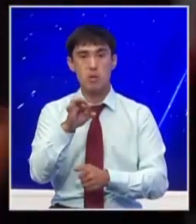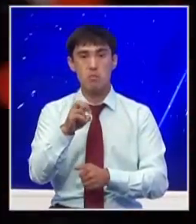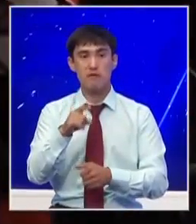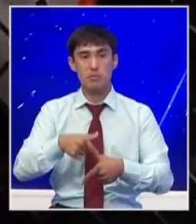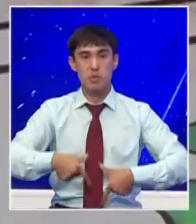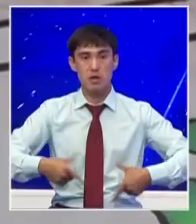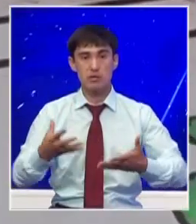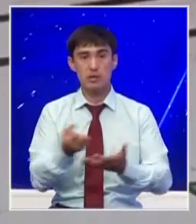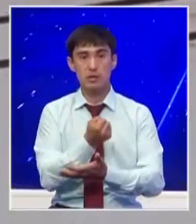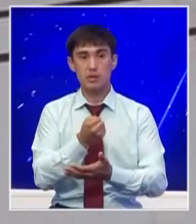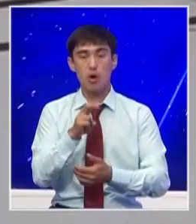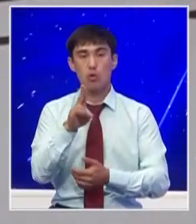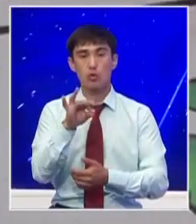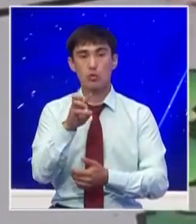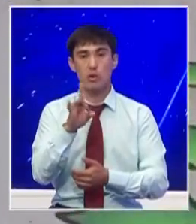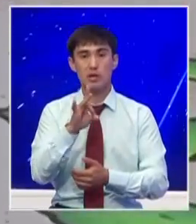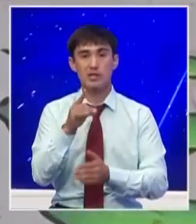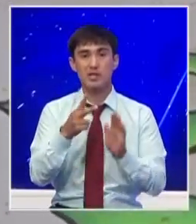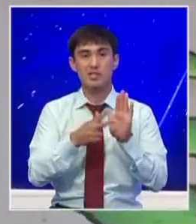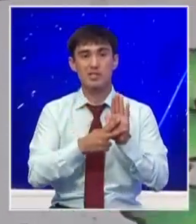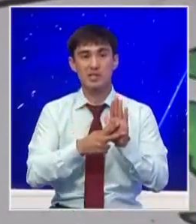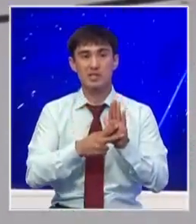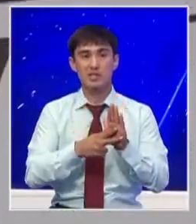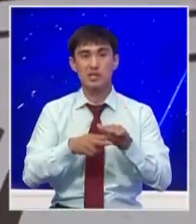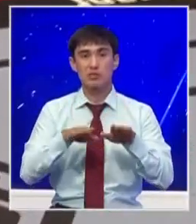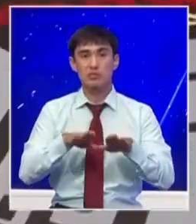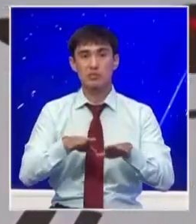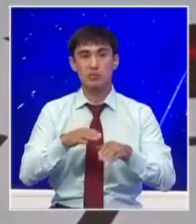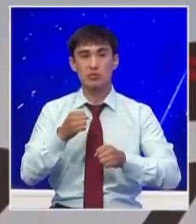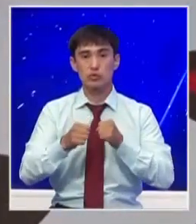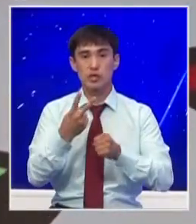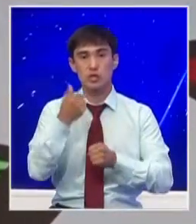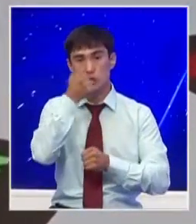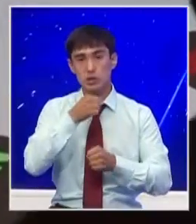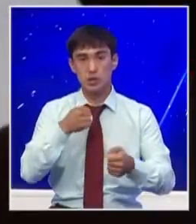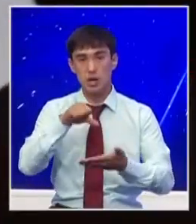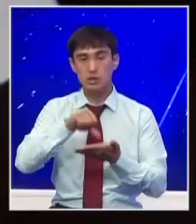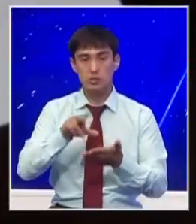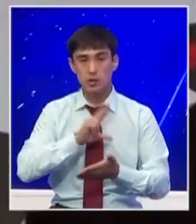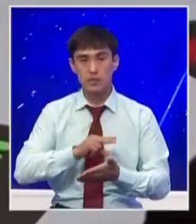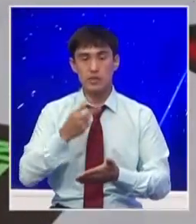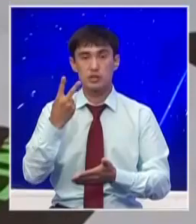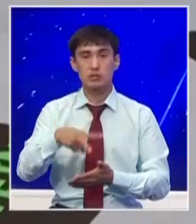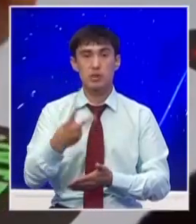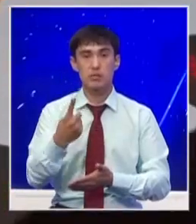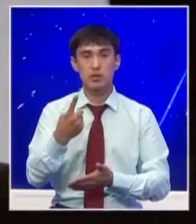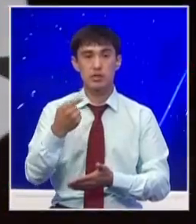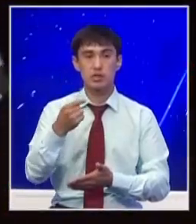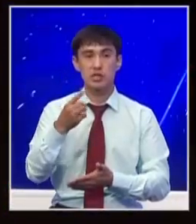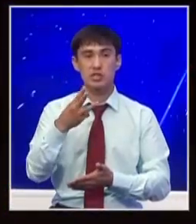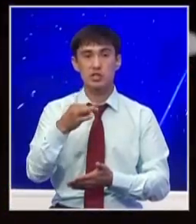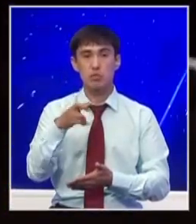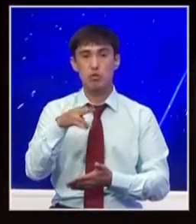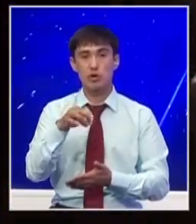белбеуінің егері атанды. Ал Конор Макгрегордың 8 бұрышқа шықпағанына 2 жылдан асты. 2021 жылдың шілдесінде ол